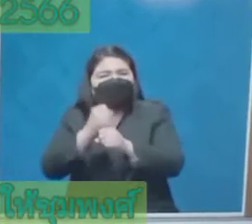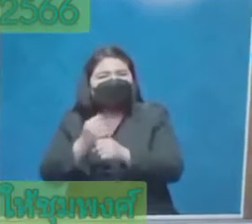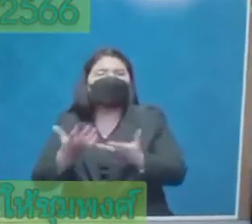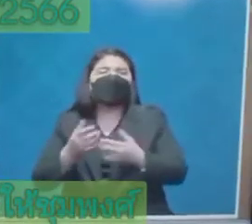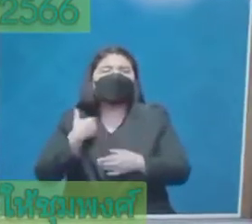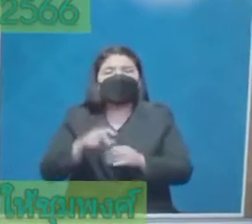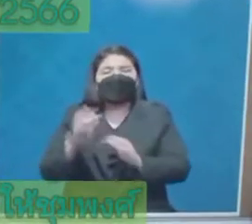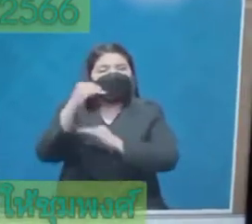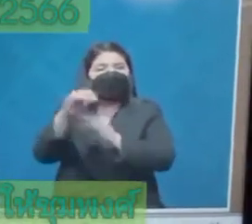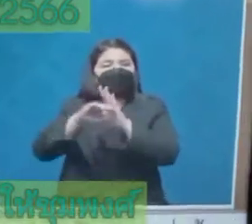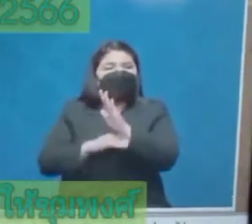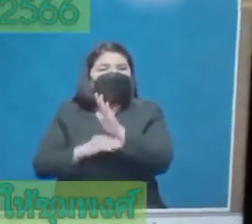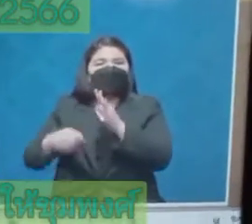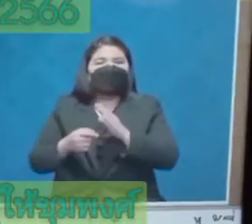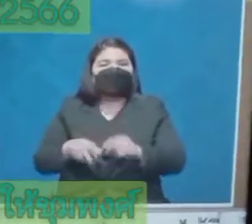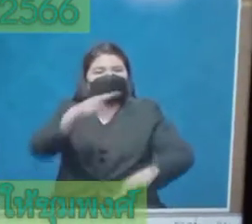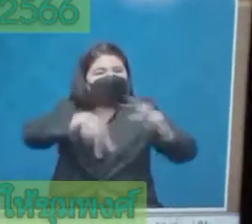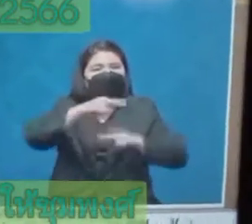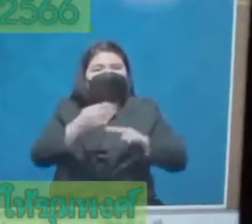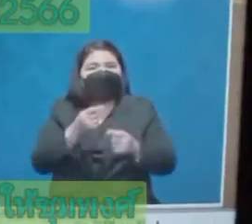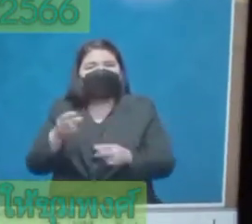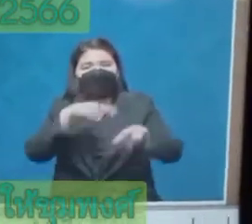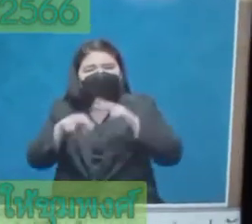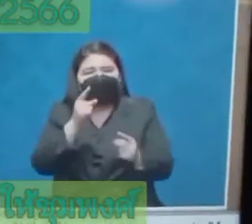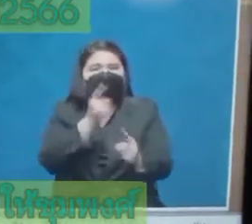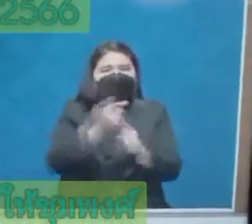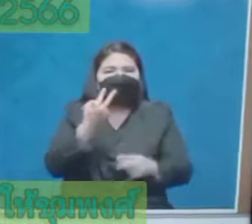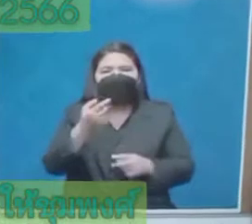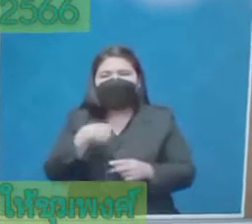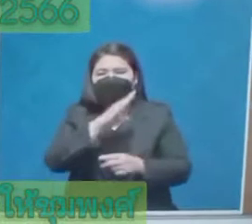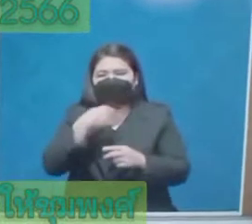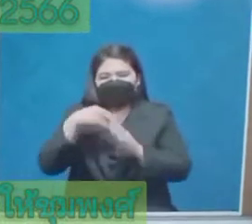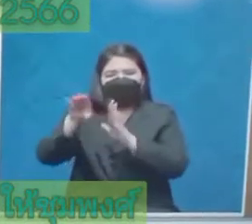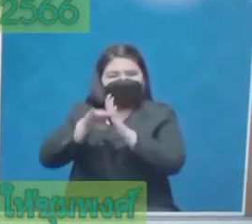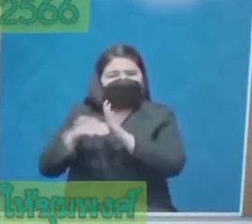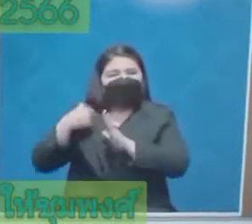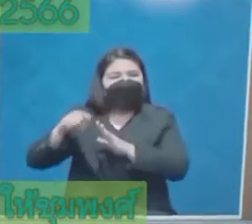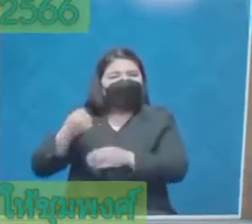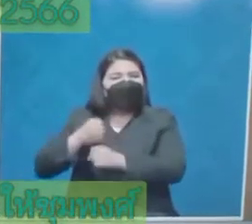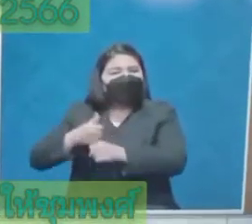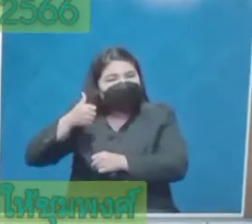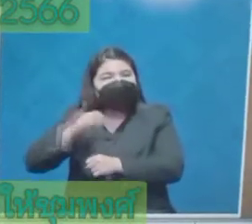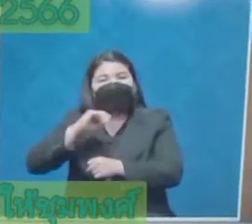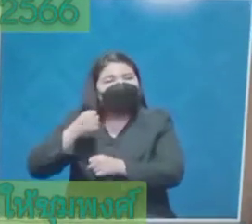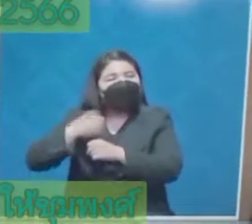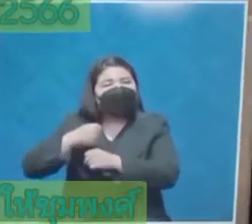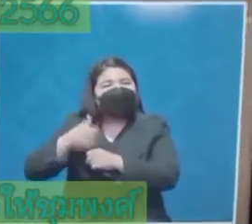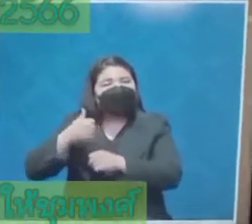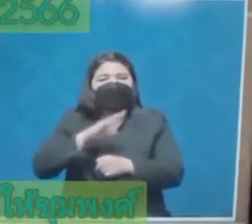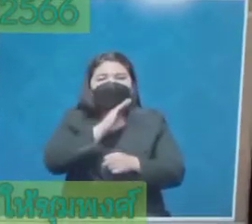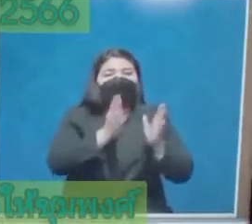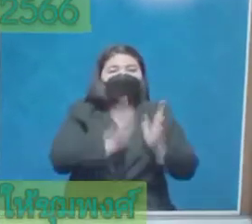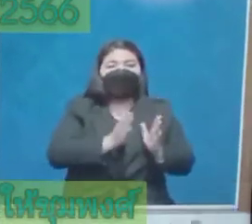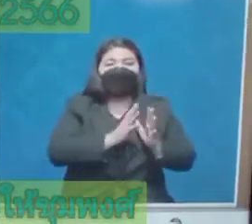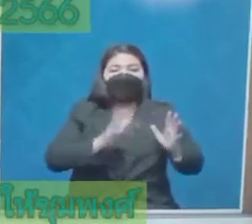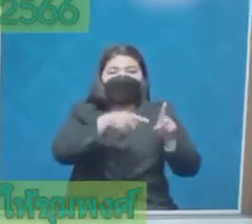ถือกำหนดนโยบายติดตามกำกับดูแลหาสิ่งใหม่ๆมาคิดเอาวิสัยทัศน์มาไปทำเรื่องนี้คิดดูที่ได้ไหมถ้าเขาบอกคณะทำงานอีกร้อยคนอีกพันคนเขาบอกท